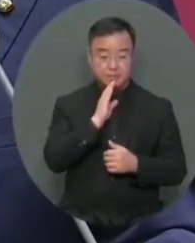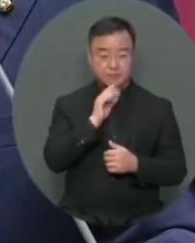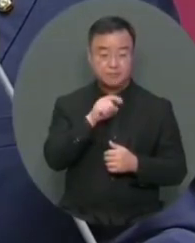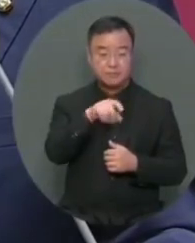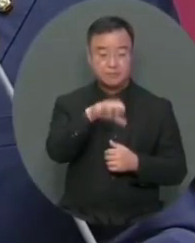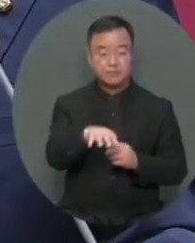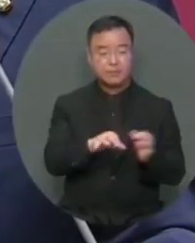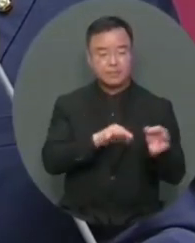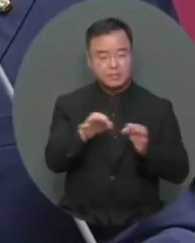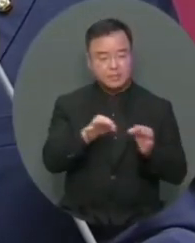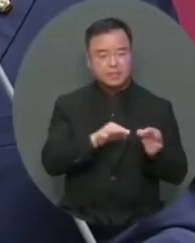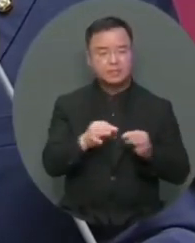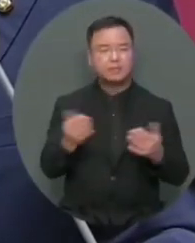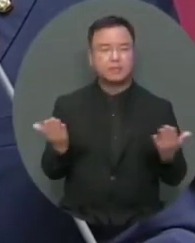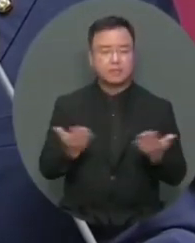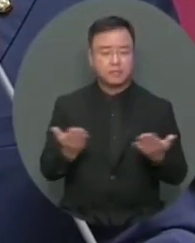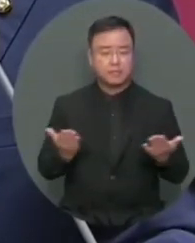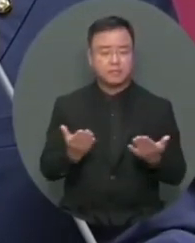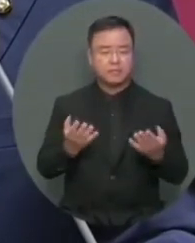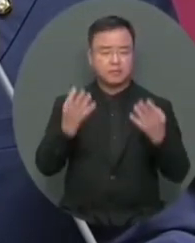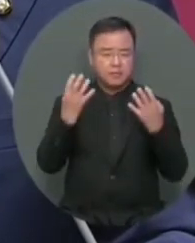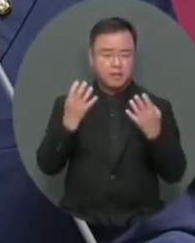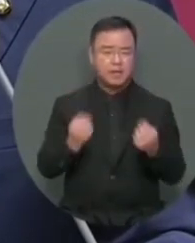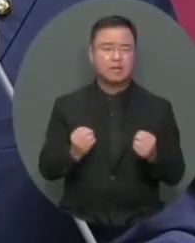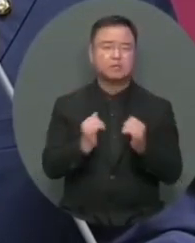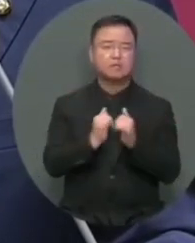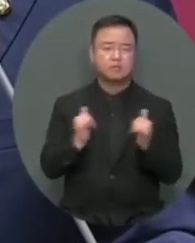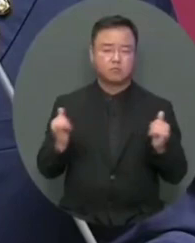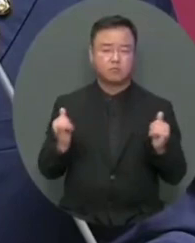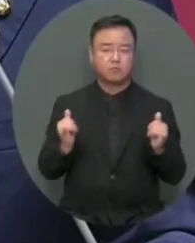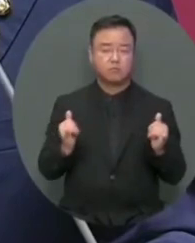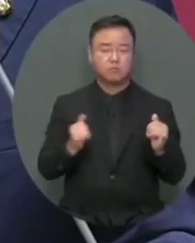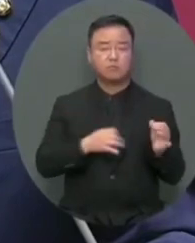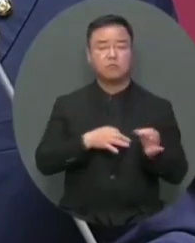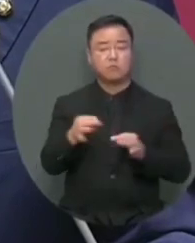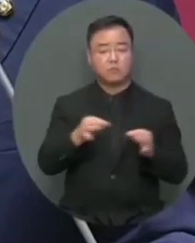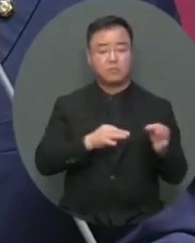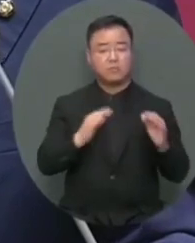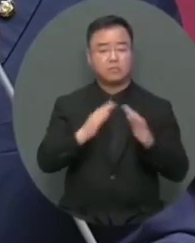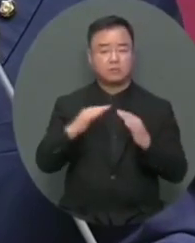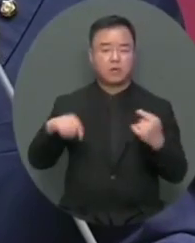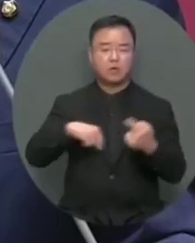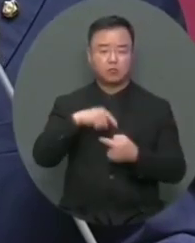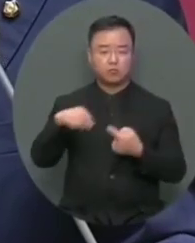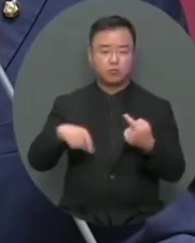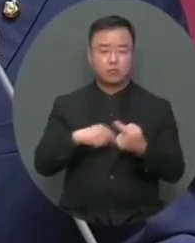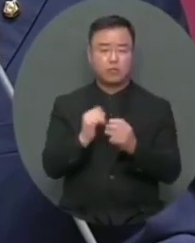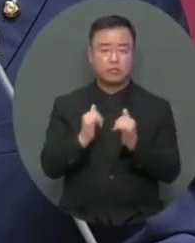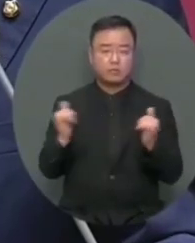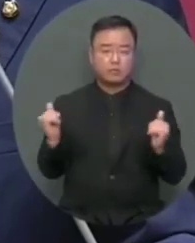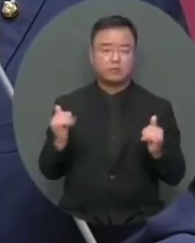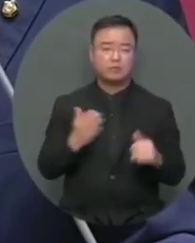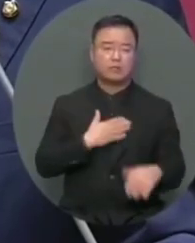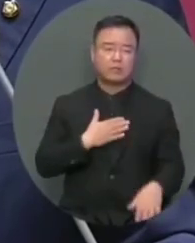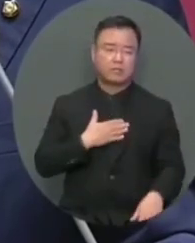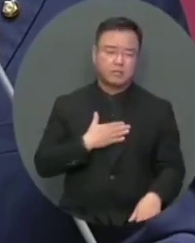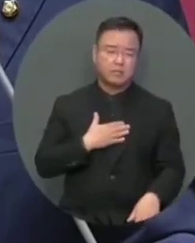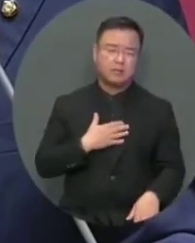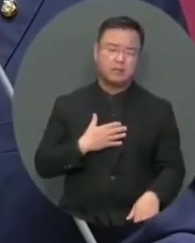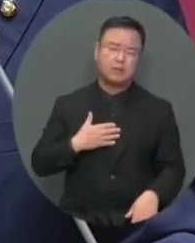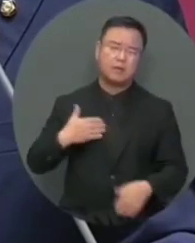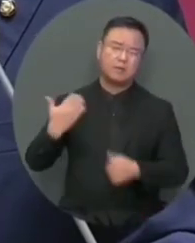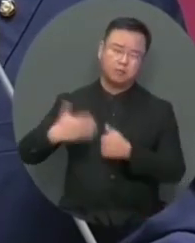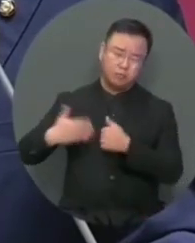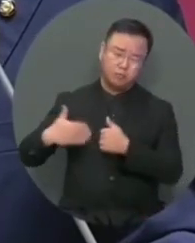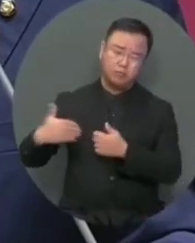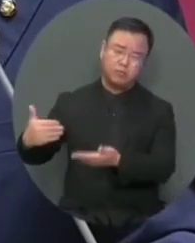거기에서 장사를 하시는 많은 그 점포에 운영하시는 분들이 저한테 간곡하게 얘기를